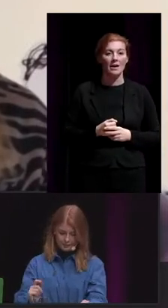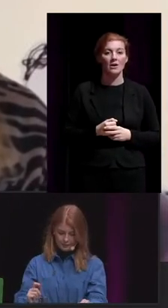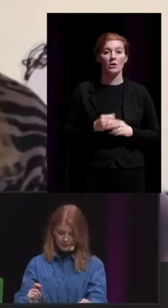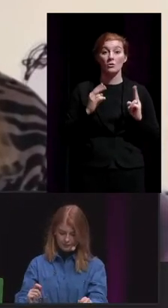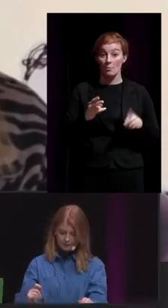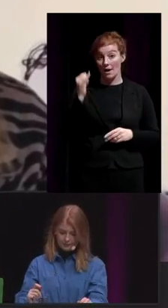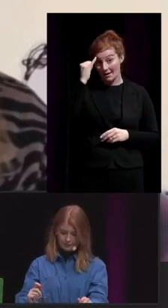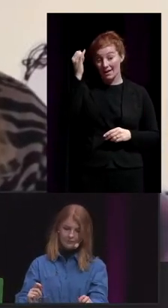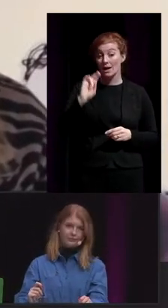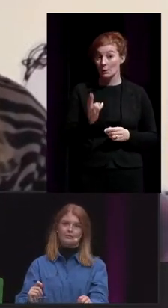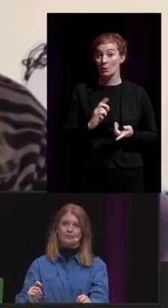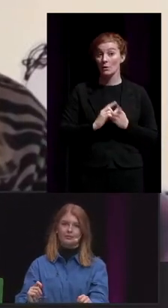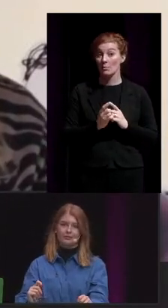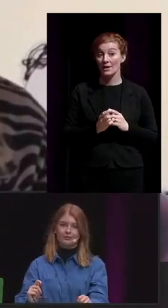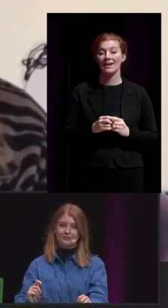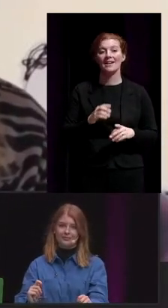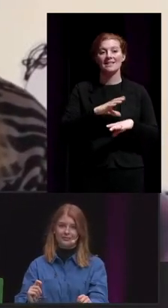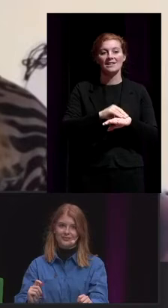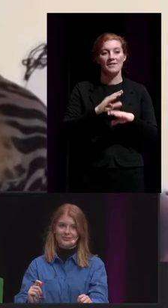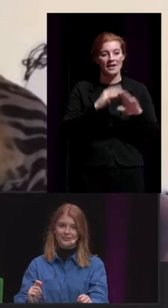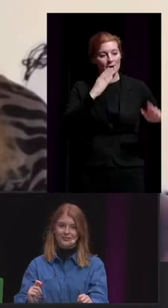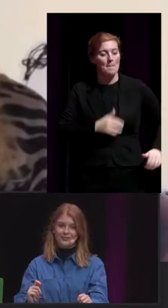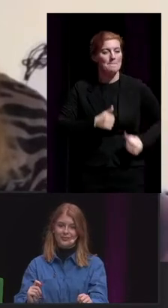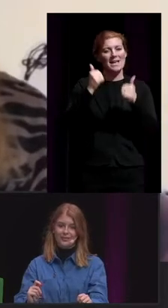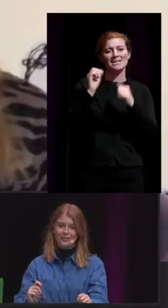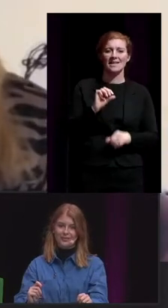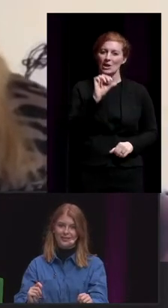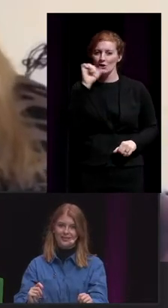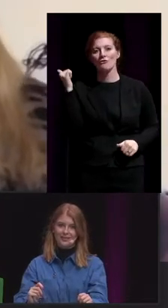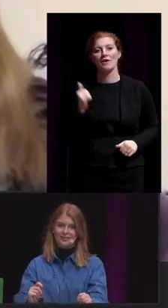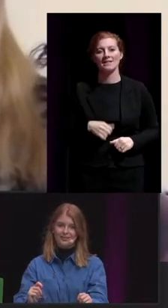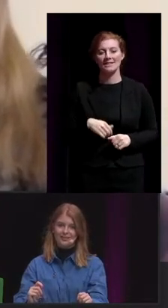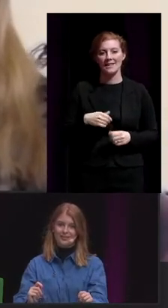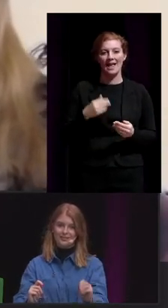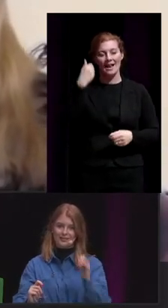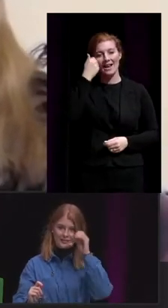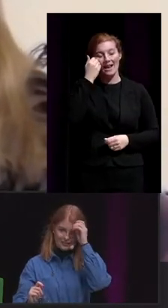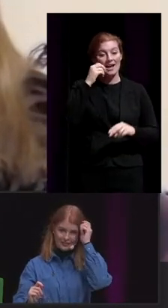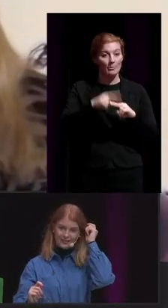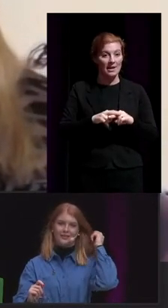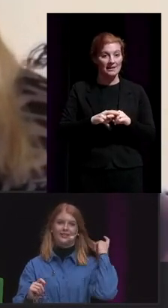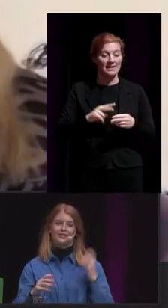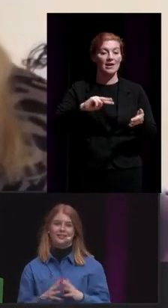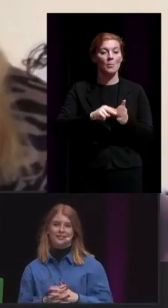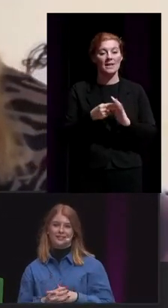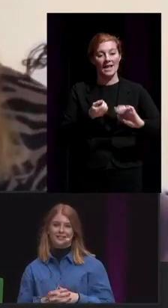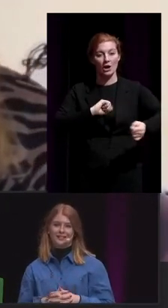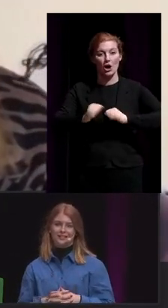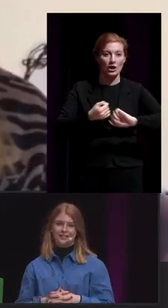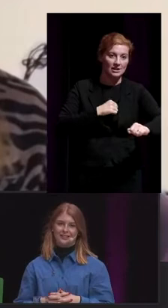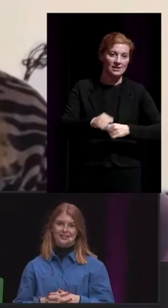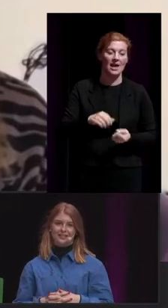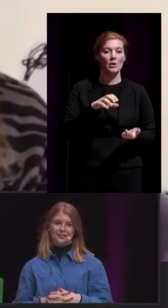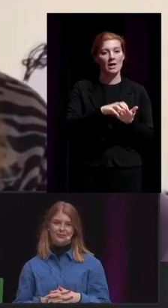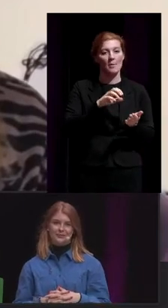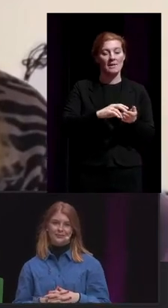håller på att bli Sveriges häftigaste lekpark. Vi kombinerar rörelse och samhällsplanering utifrån